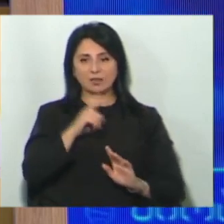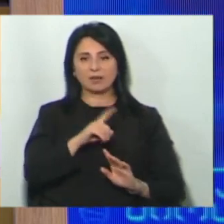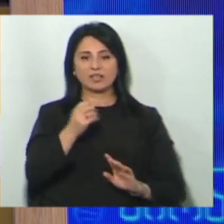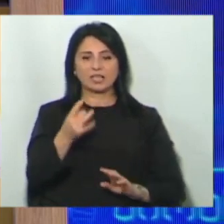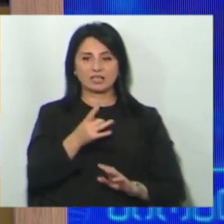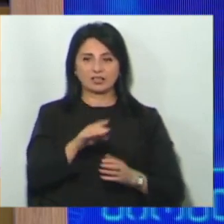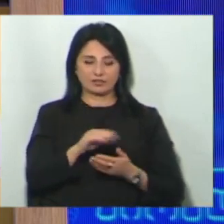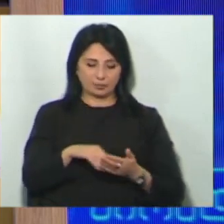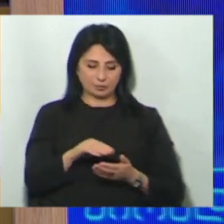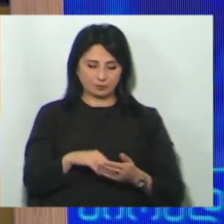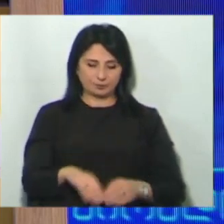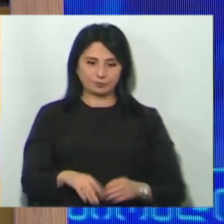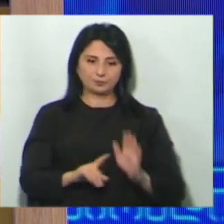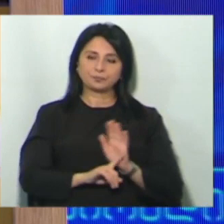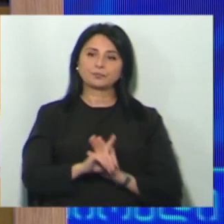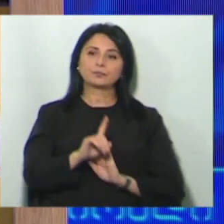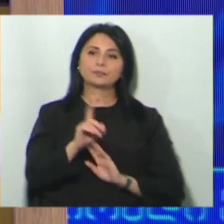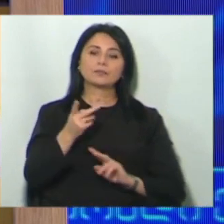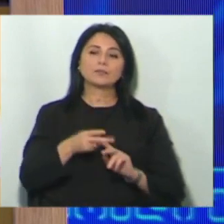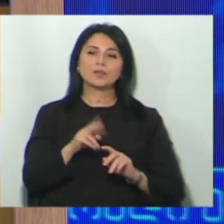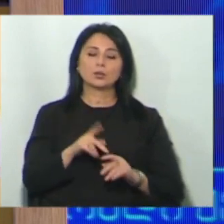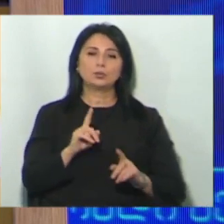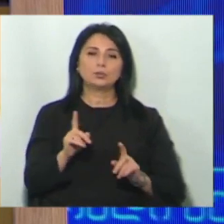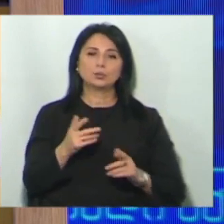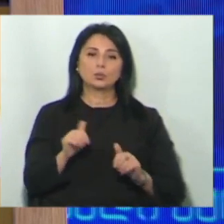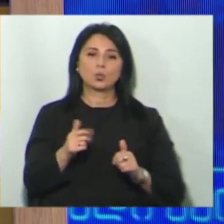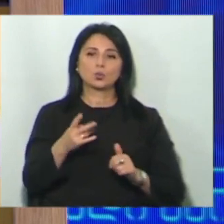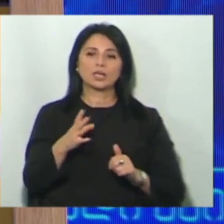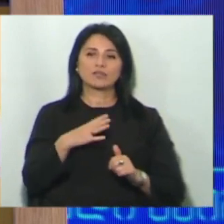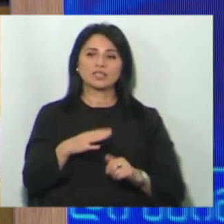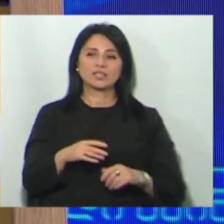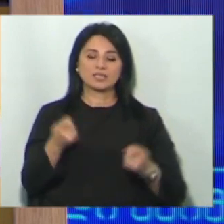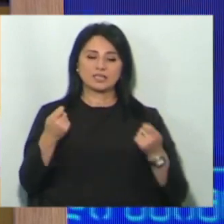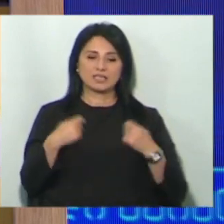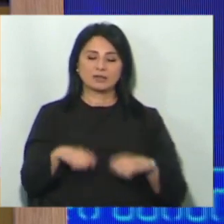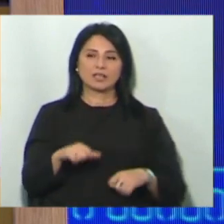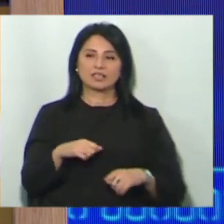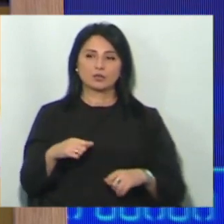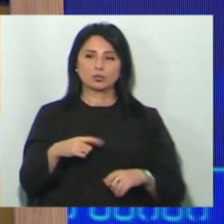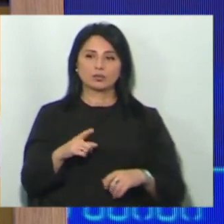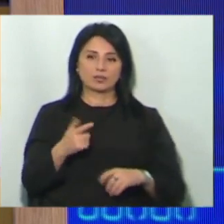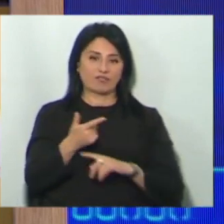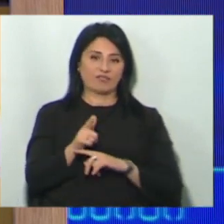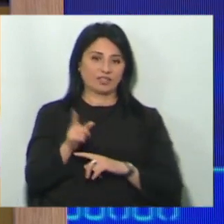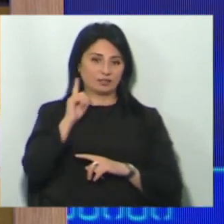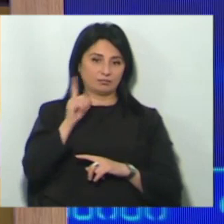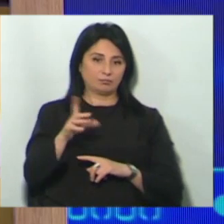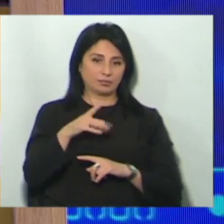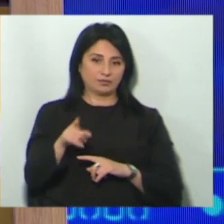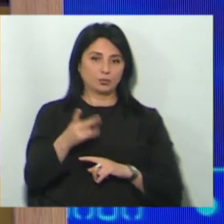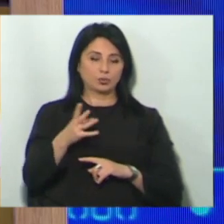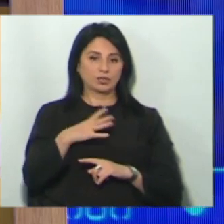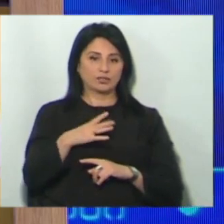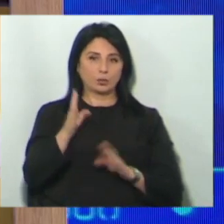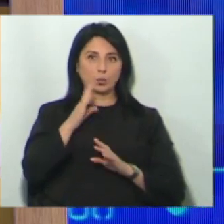მაგრამ კიდევ ერთხელ ვიტყვით. დავიწყოთ იქიდან, თუ როგორი უნდა იყოს სამოსი თვითონ. თქვენ ვიდეო რჩევით უკვე მოისმინეთ, რომ ეს